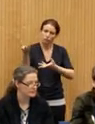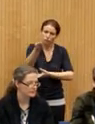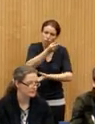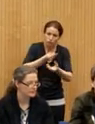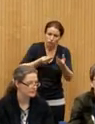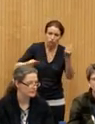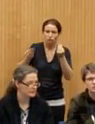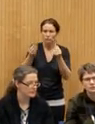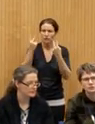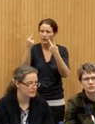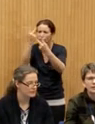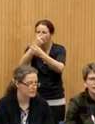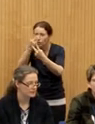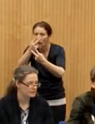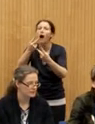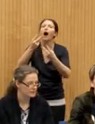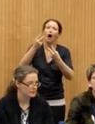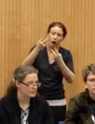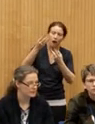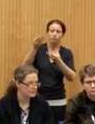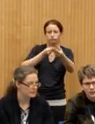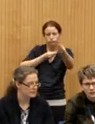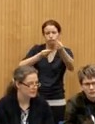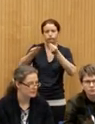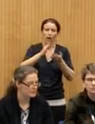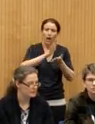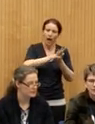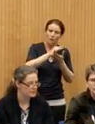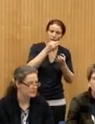gut verstehen kann, was der Unterschied zwischen einer leichten und einfachen